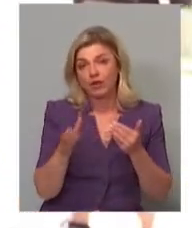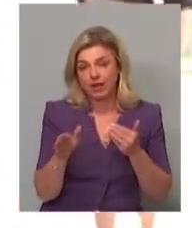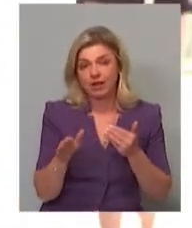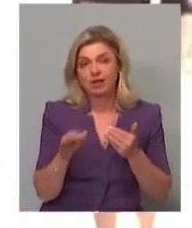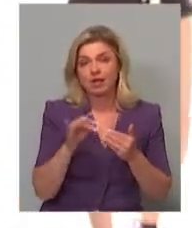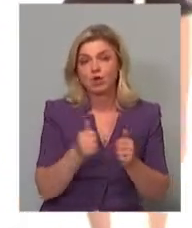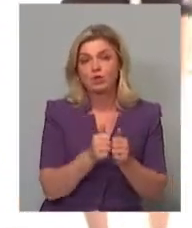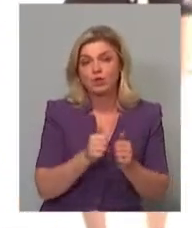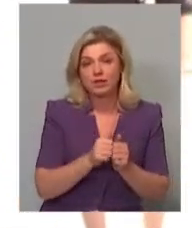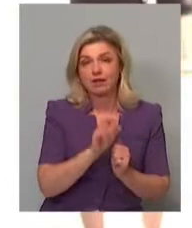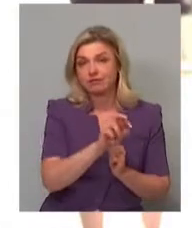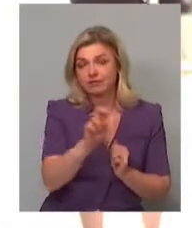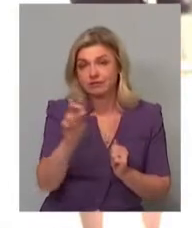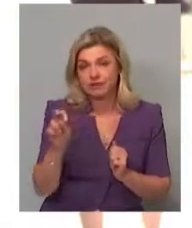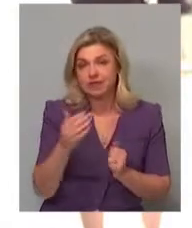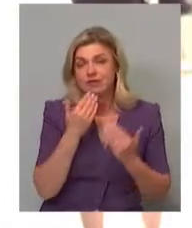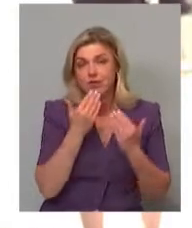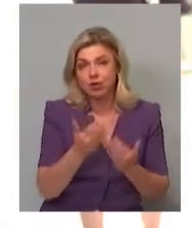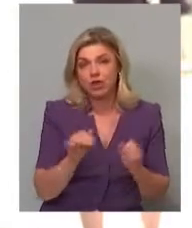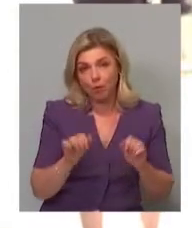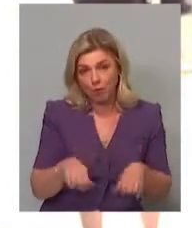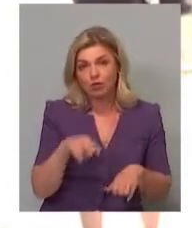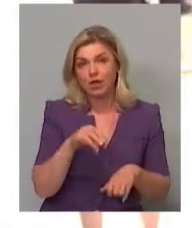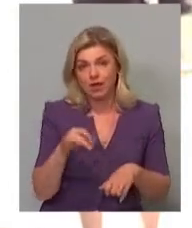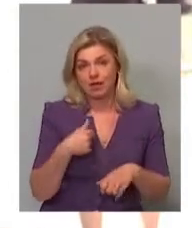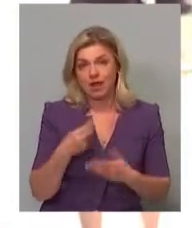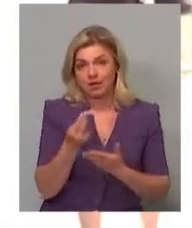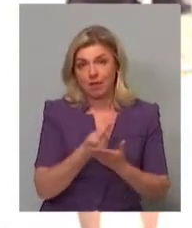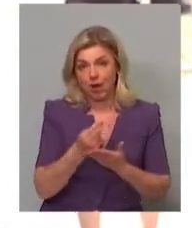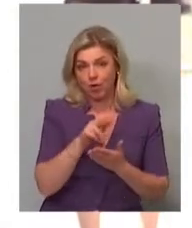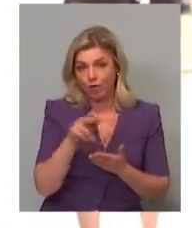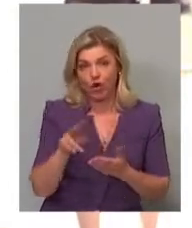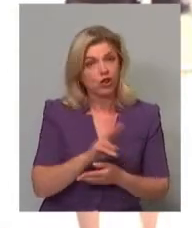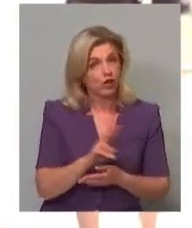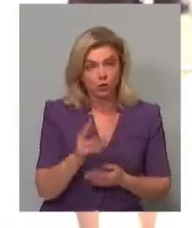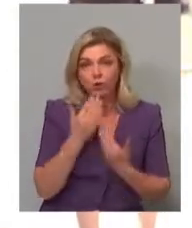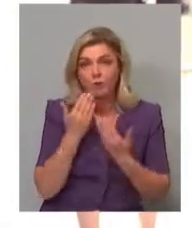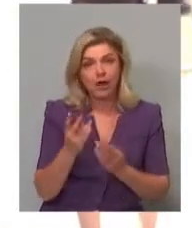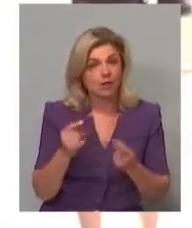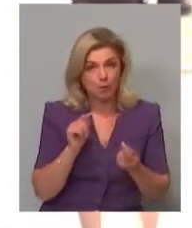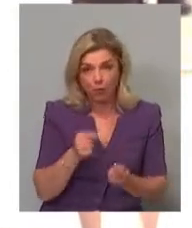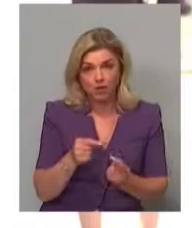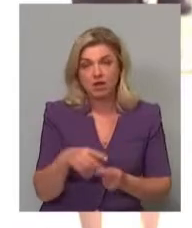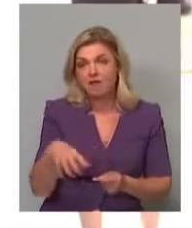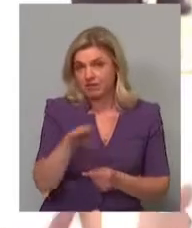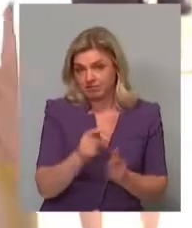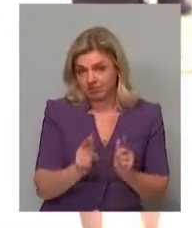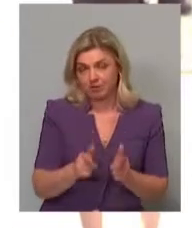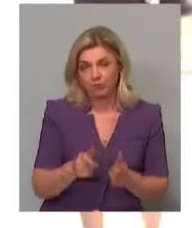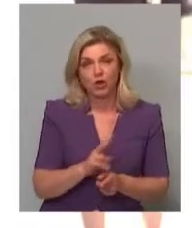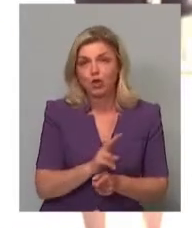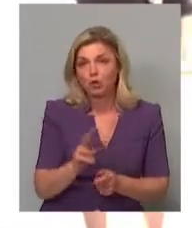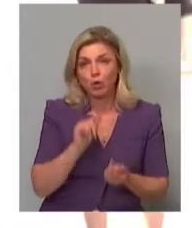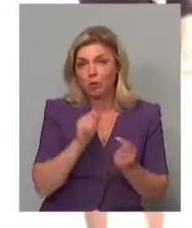по сусідам походили, спросили, можна ли нам намалювати, ніхто не буде проти. Сказали, що ніхто не буде проти.